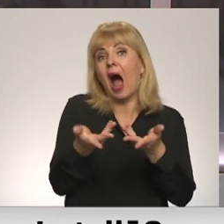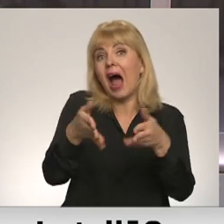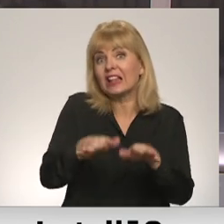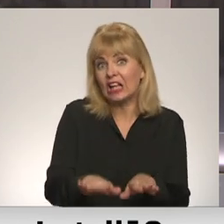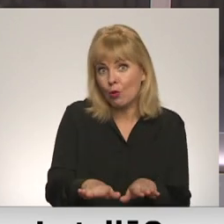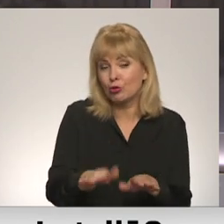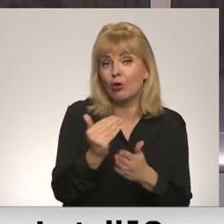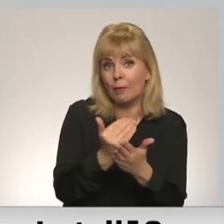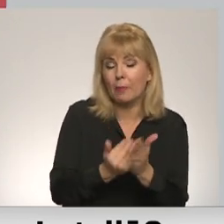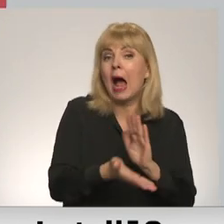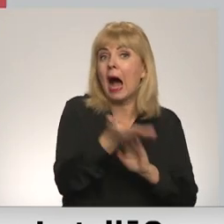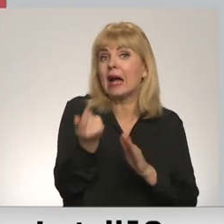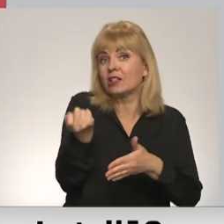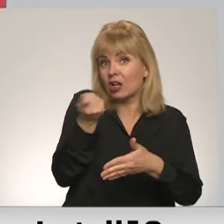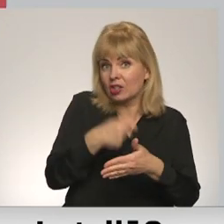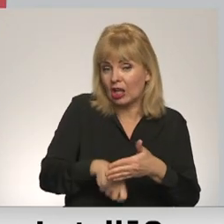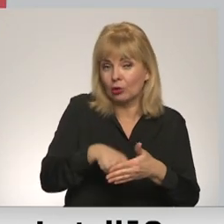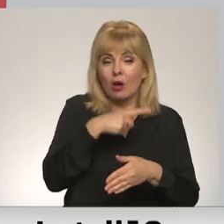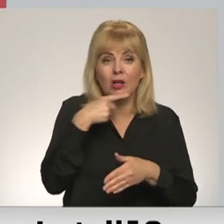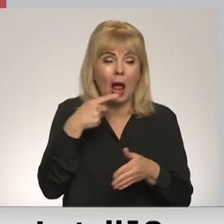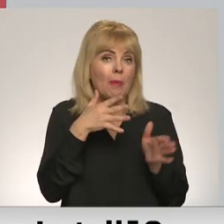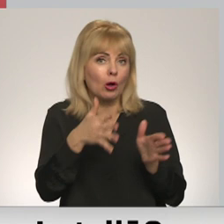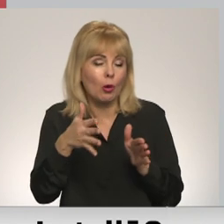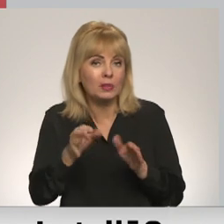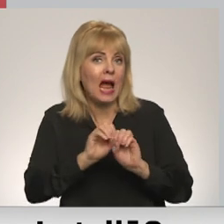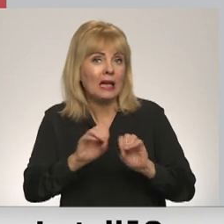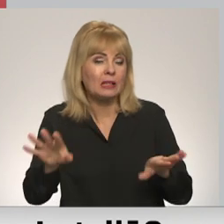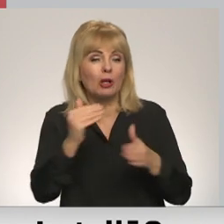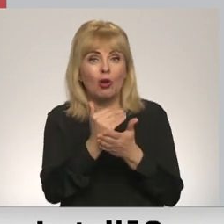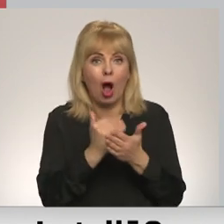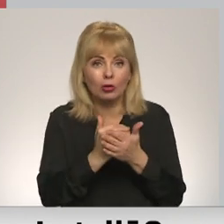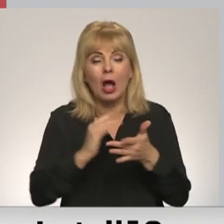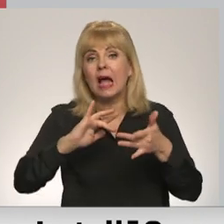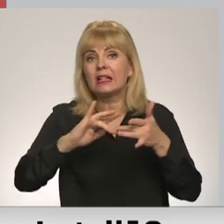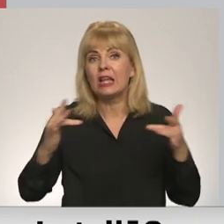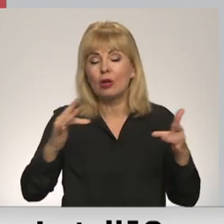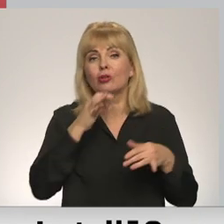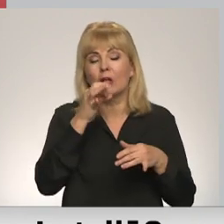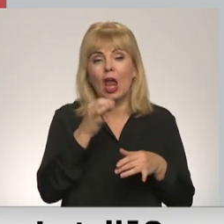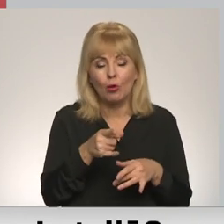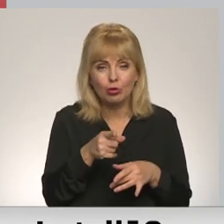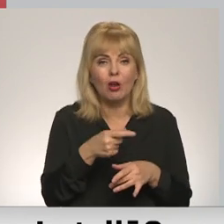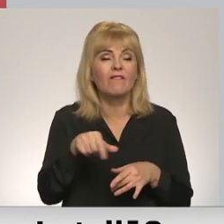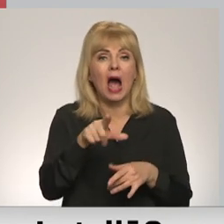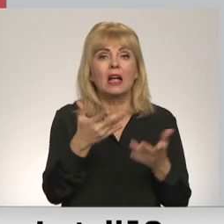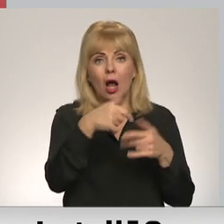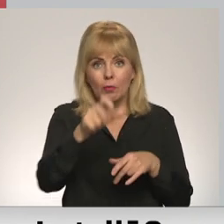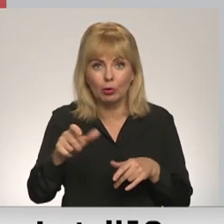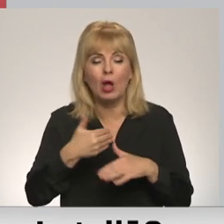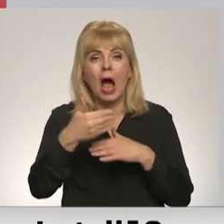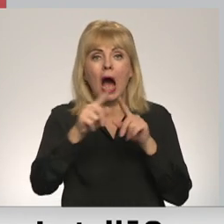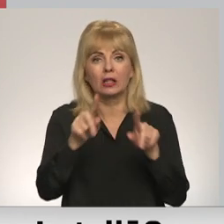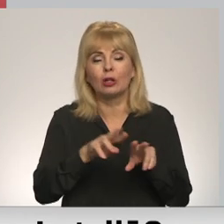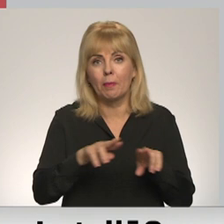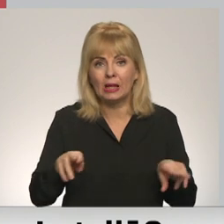atlikušajiem. Aicinājums slēgt Kremļa propagandu izplatošos kanālus sociālajos tīklos pauduši vairāk politiķi. Toskait arī ārlietu